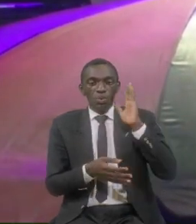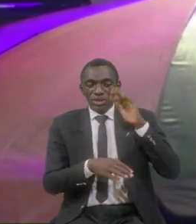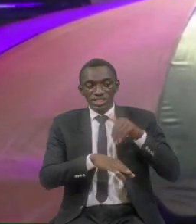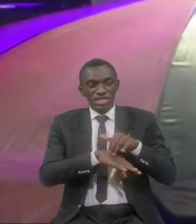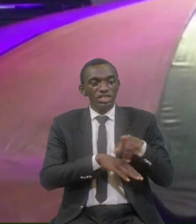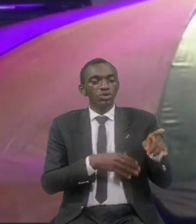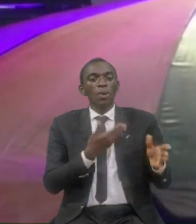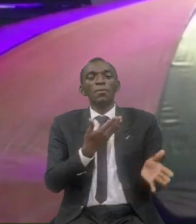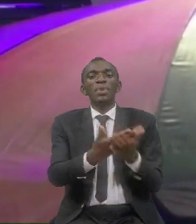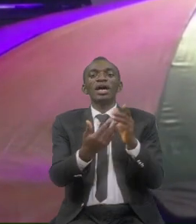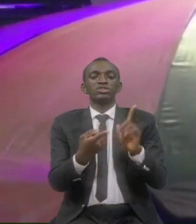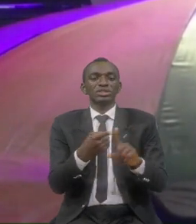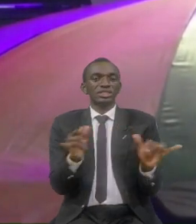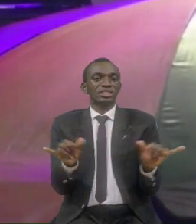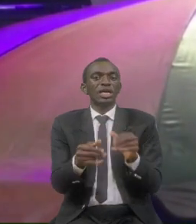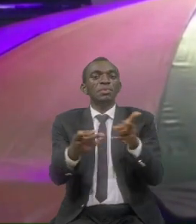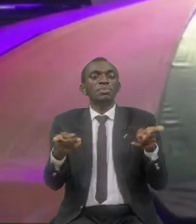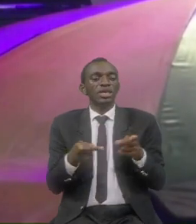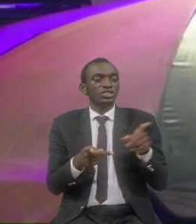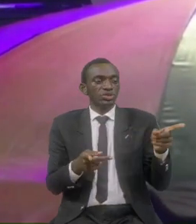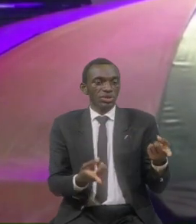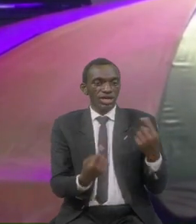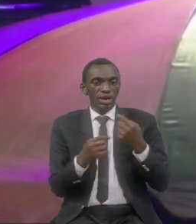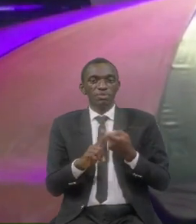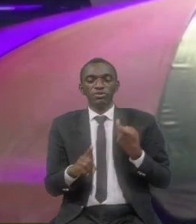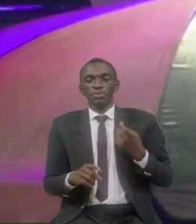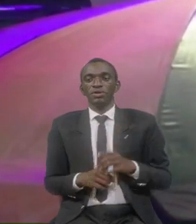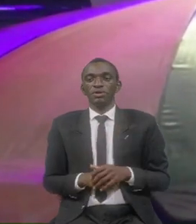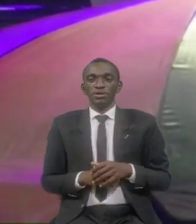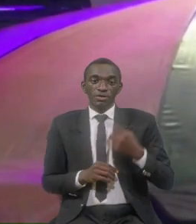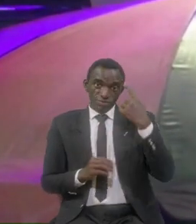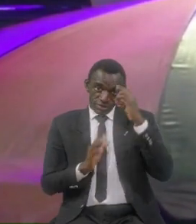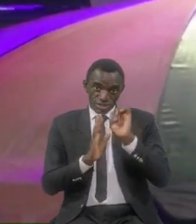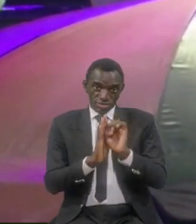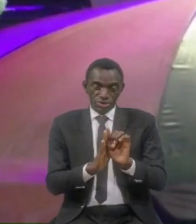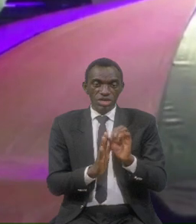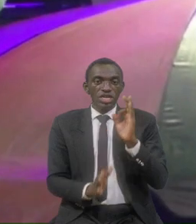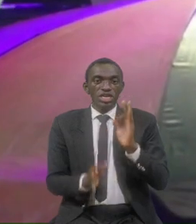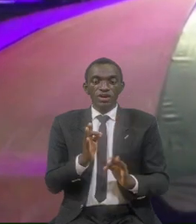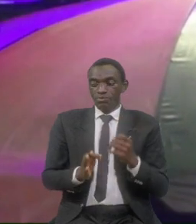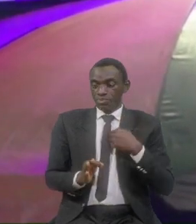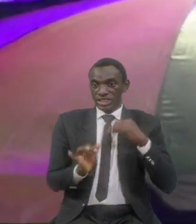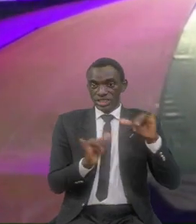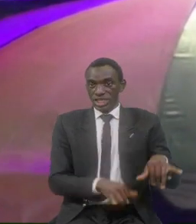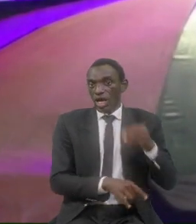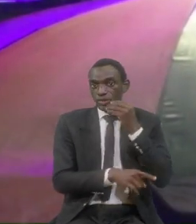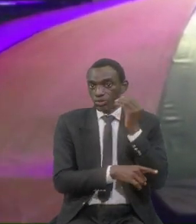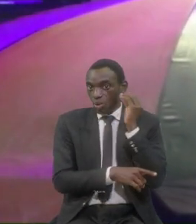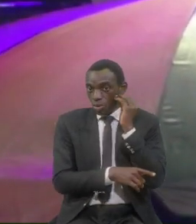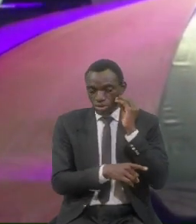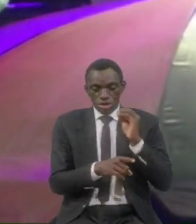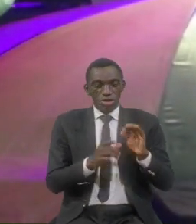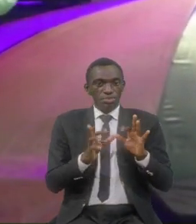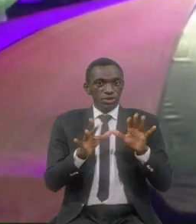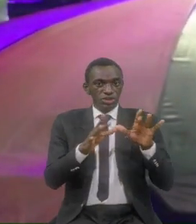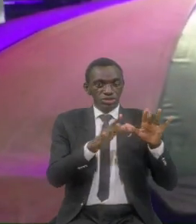ibalik dito sa susamang dapit din kagikan. If your problem started with mosquitoes biting you. Kung ang imong problema